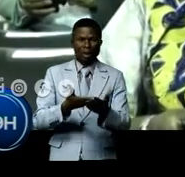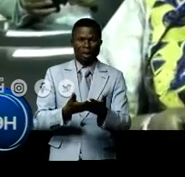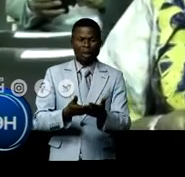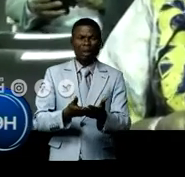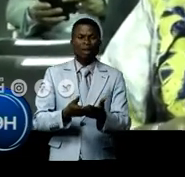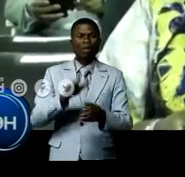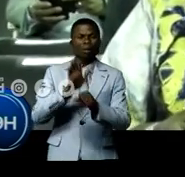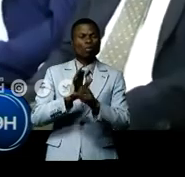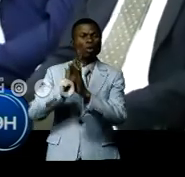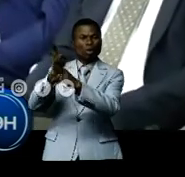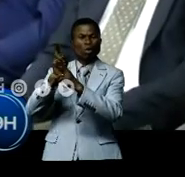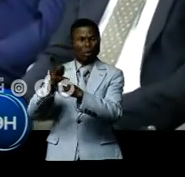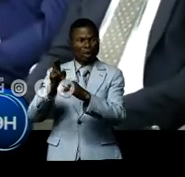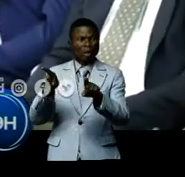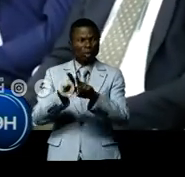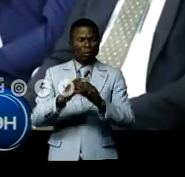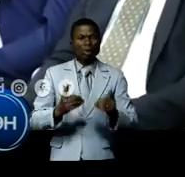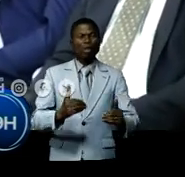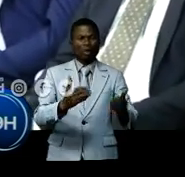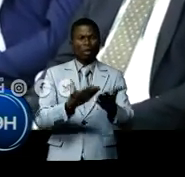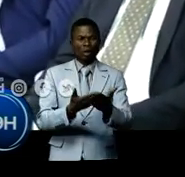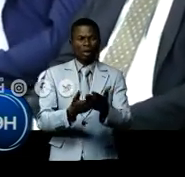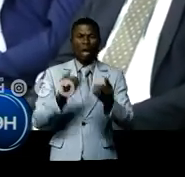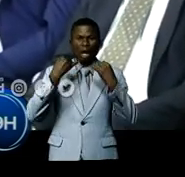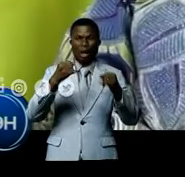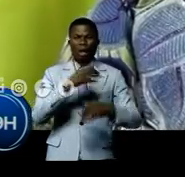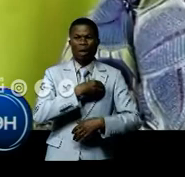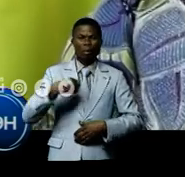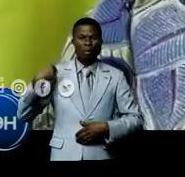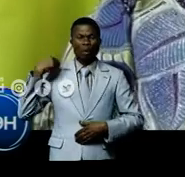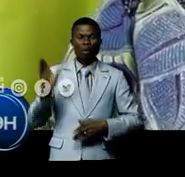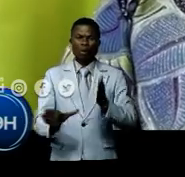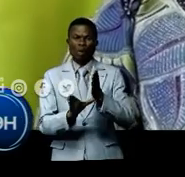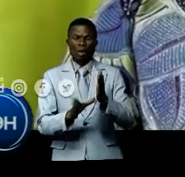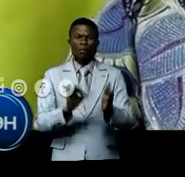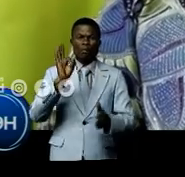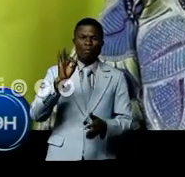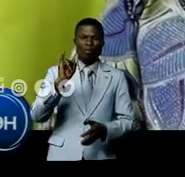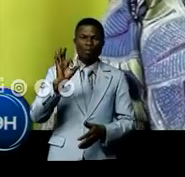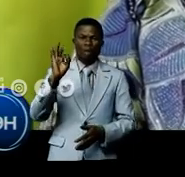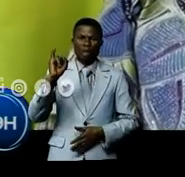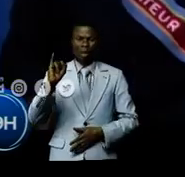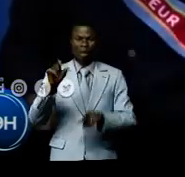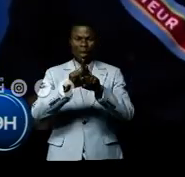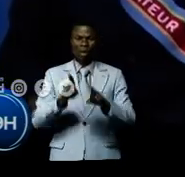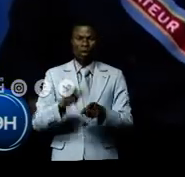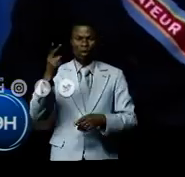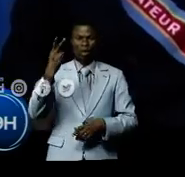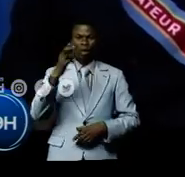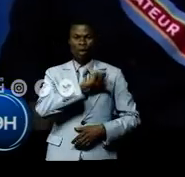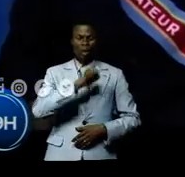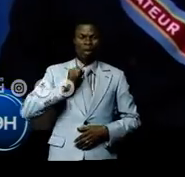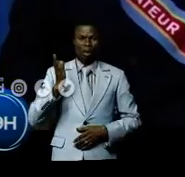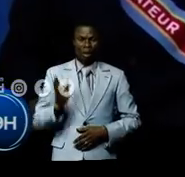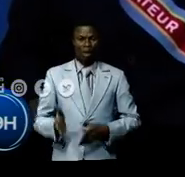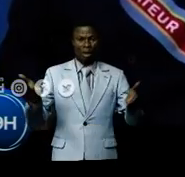Les différents rapports y afférents sont attendus. Signalons que Madame le gouverneur intérimaire Fifi Masuka Saini ainsi que 2 sénateurs ont pris part à